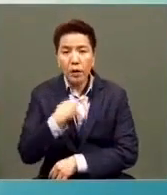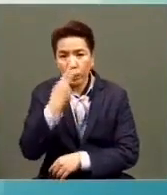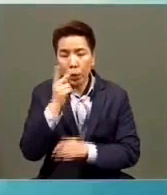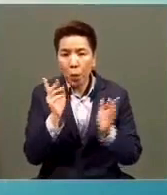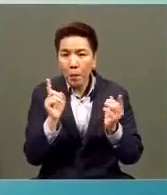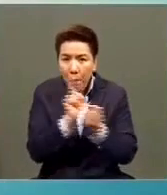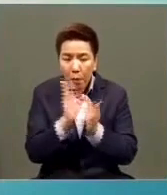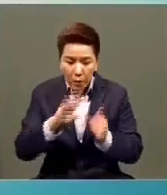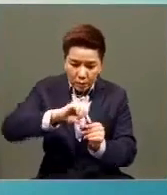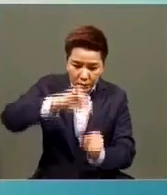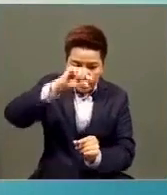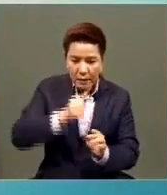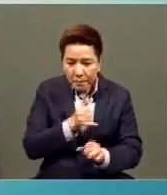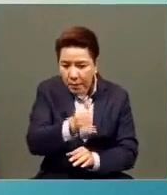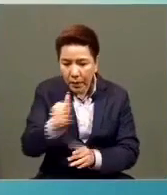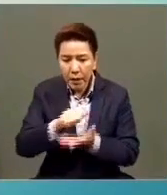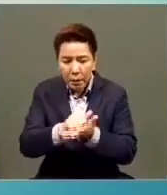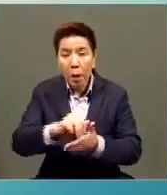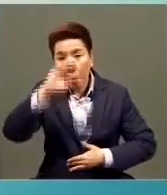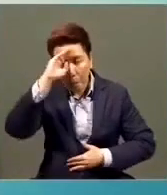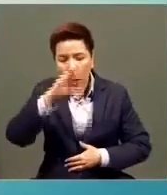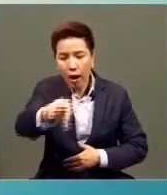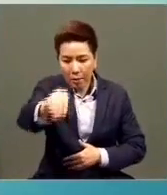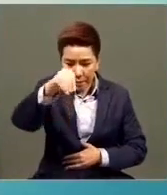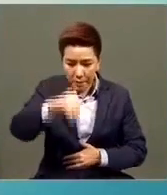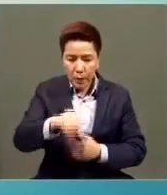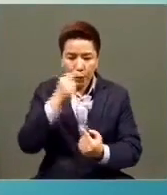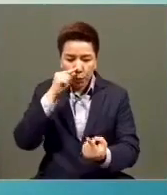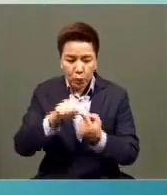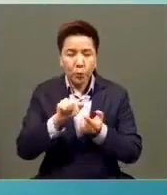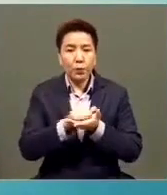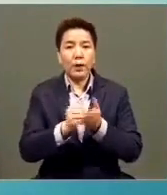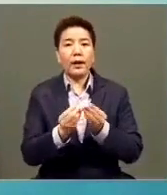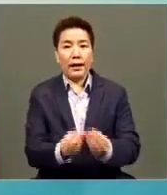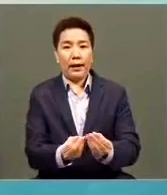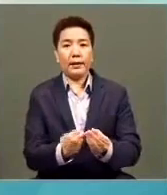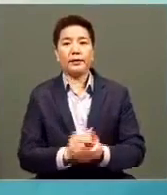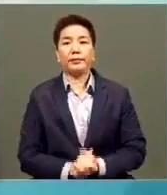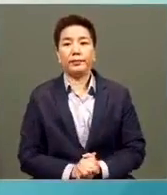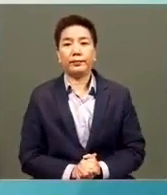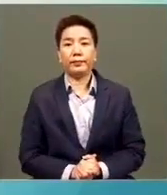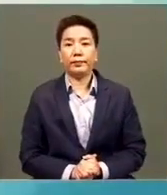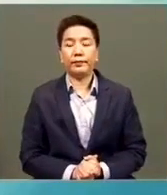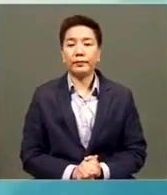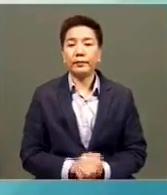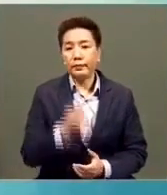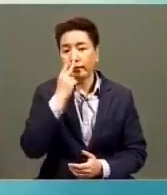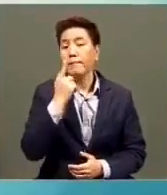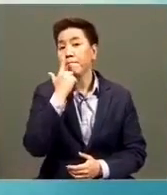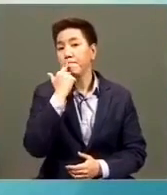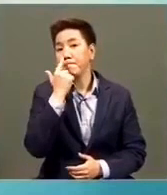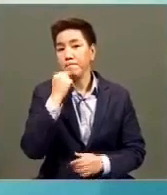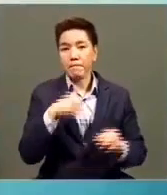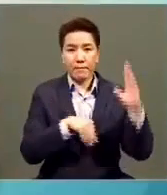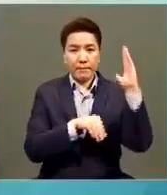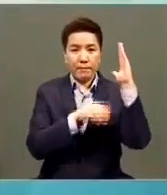านี้ซึ่งก็จะนำไปสู่การให้บริการอย่างเหมาะสมนั่นเองค่ะไปดูถ้าเกิดว่าเราเอาเส้นสีแดงมา